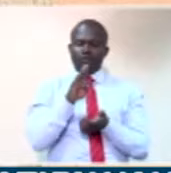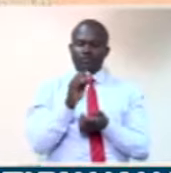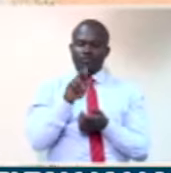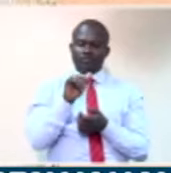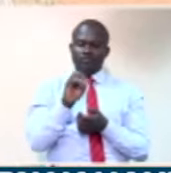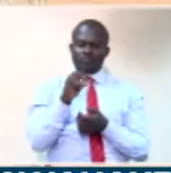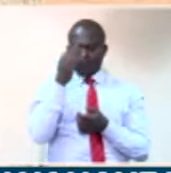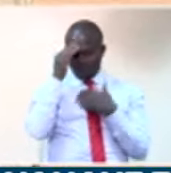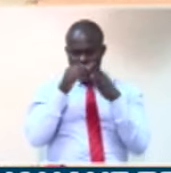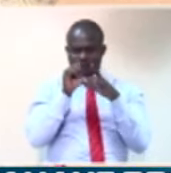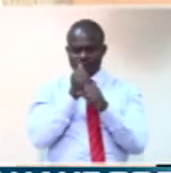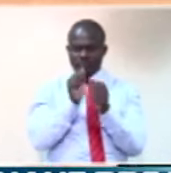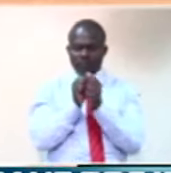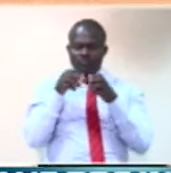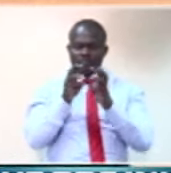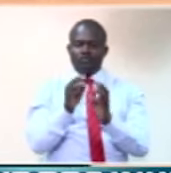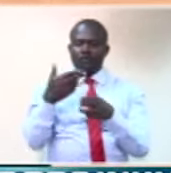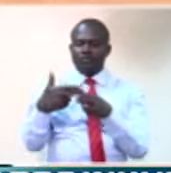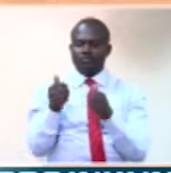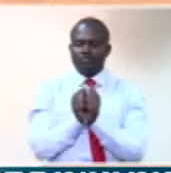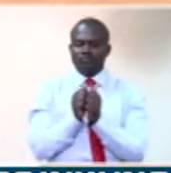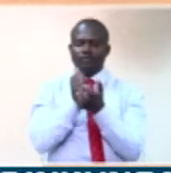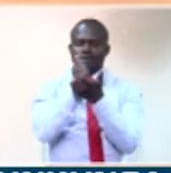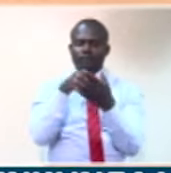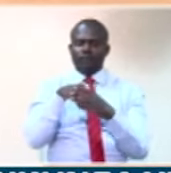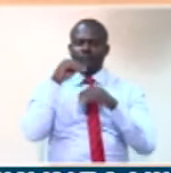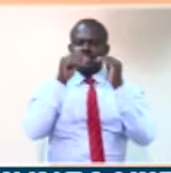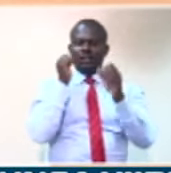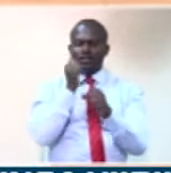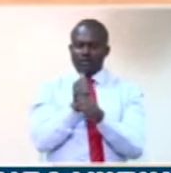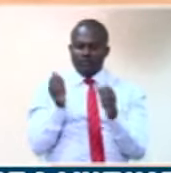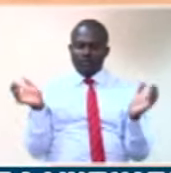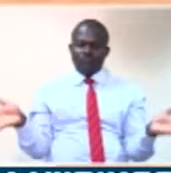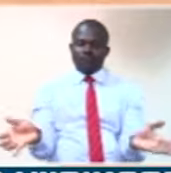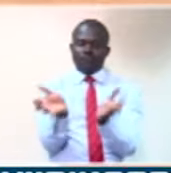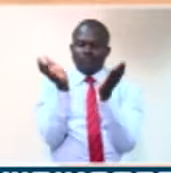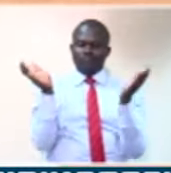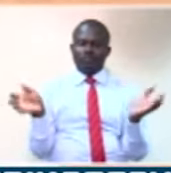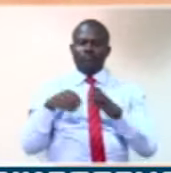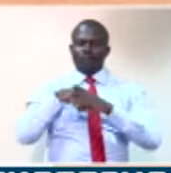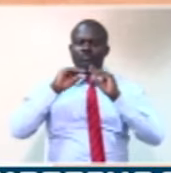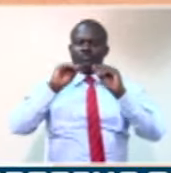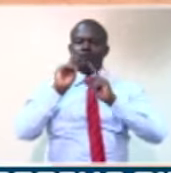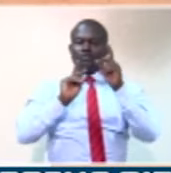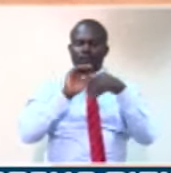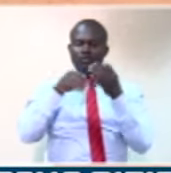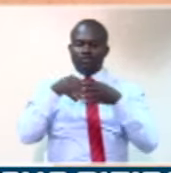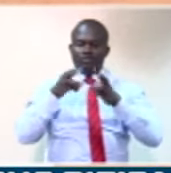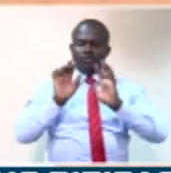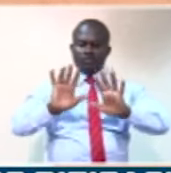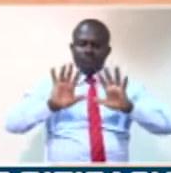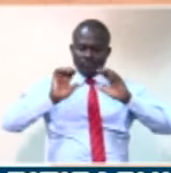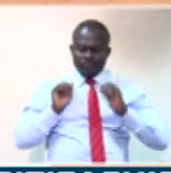kuko bakorana mu buryo bwa hafi. Badufasha rero mu rwego rwo gukora ubukangurambaga mu kwigisha abaturage mu buryo bwo kwirinda